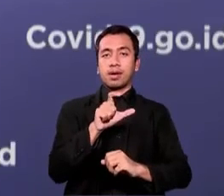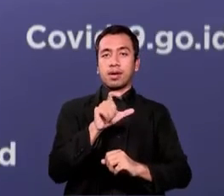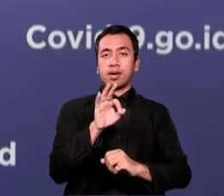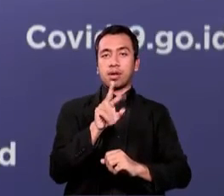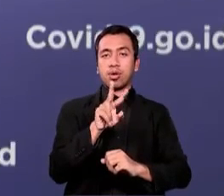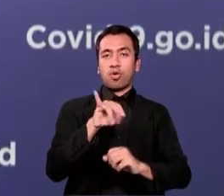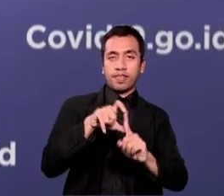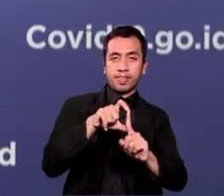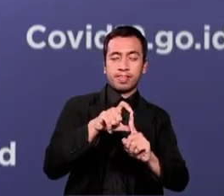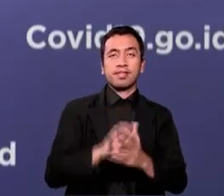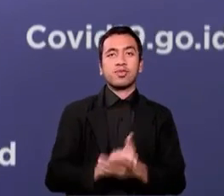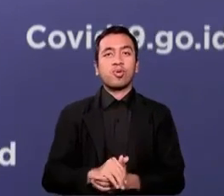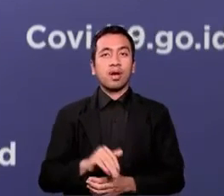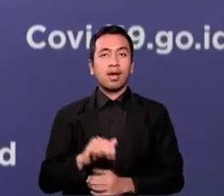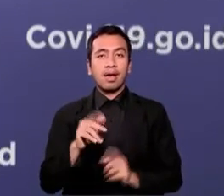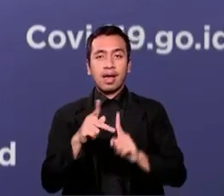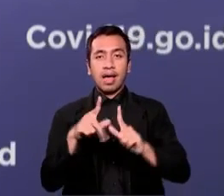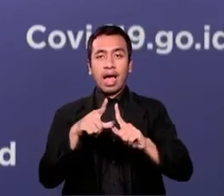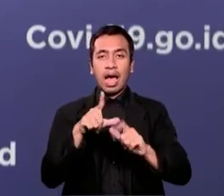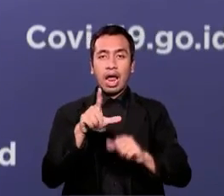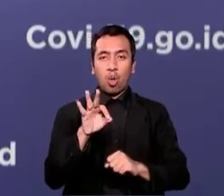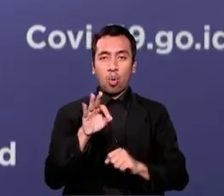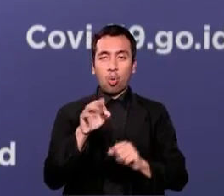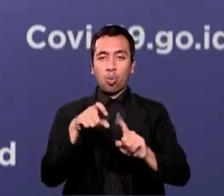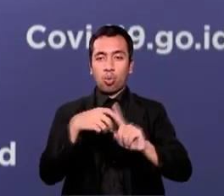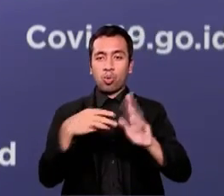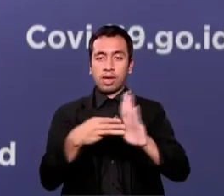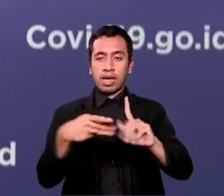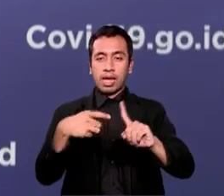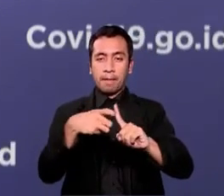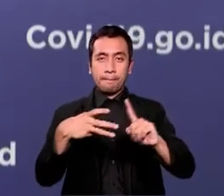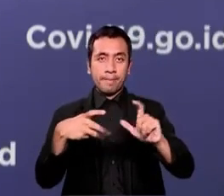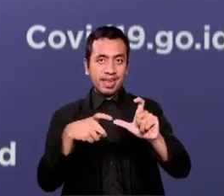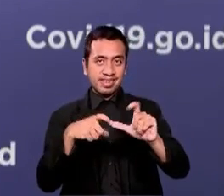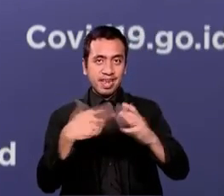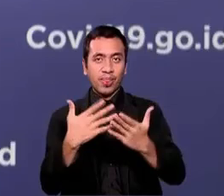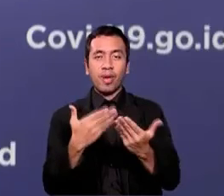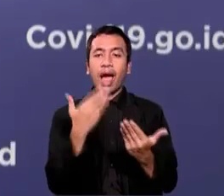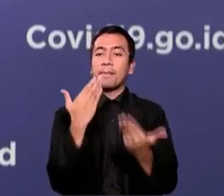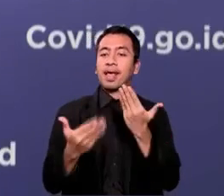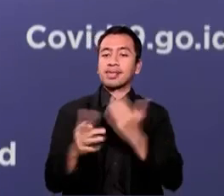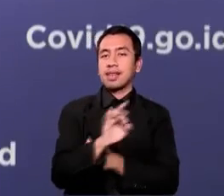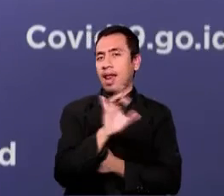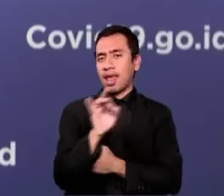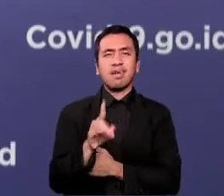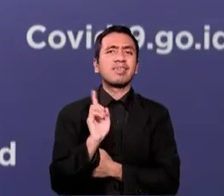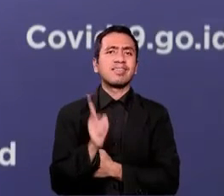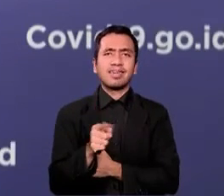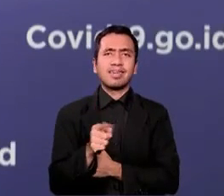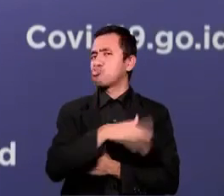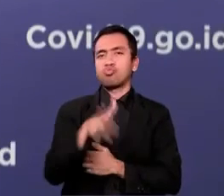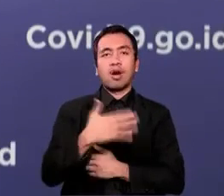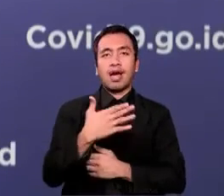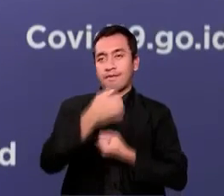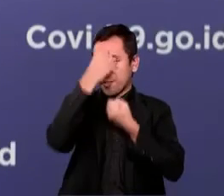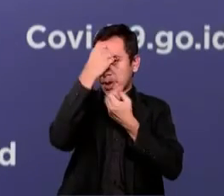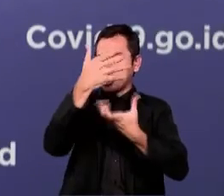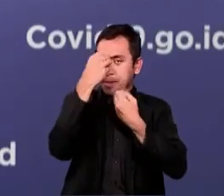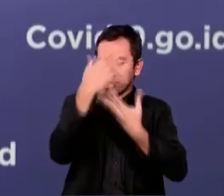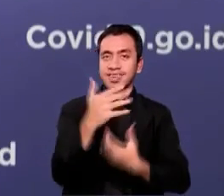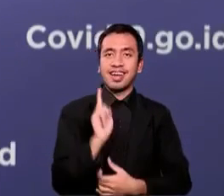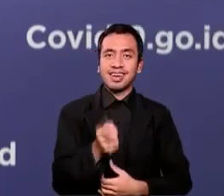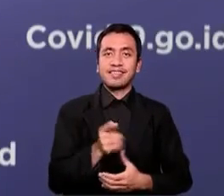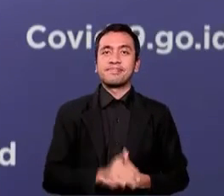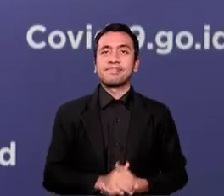ada di Halo Kemenkes ada di aplikasi online dan layanan telemedicine yang lainnya ikan secara